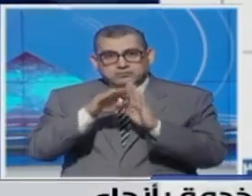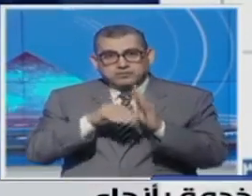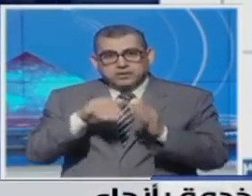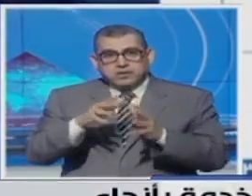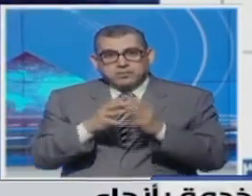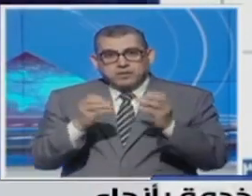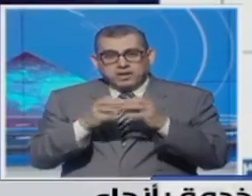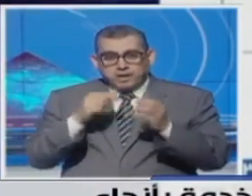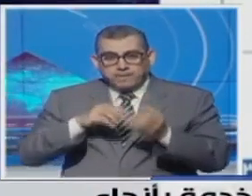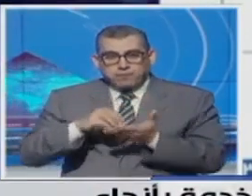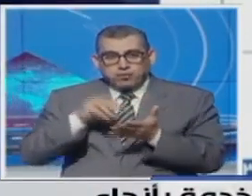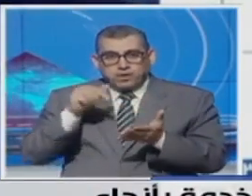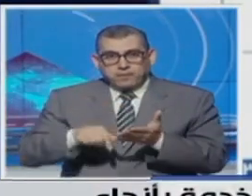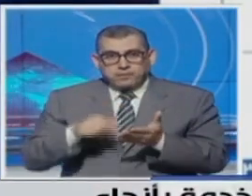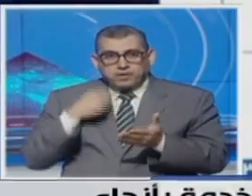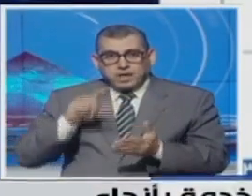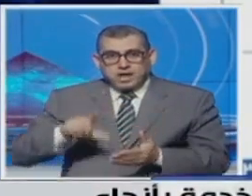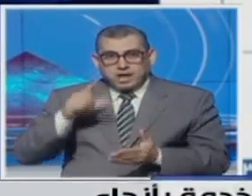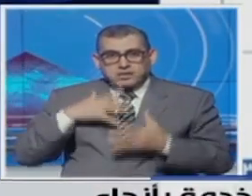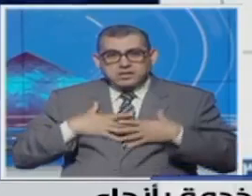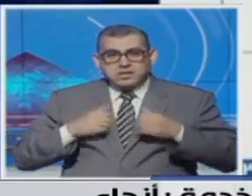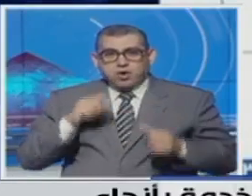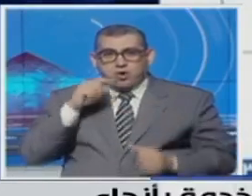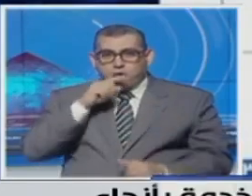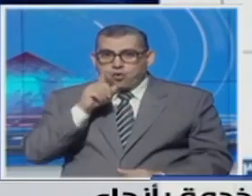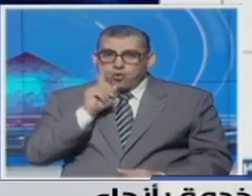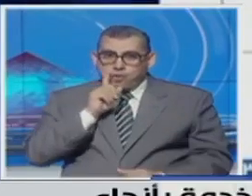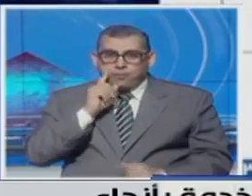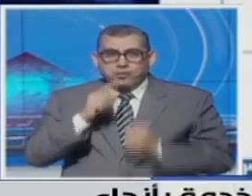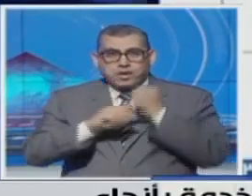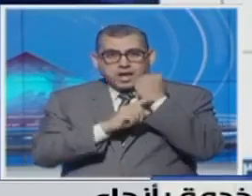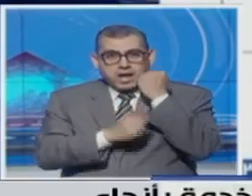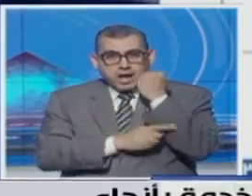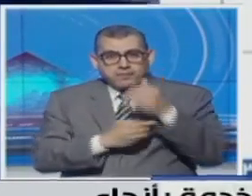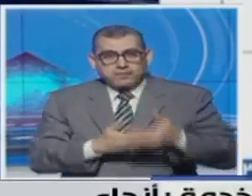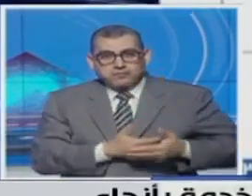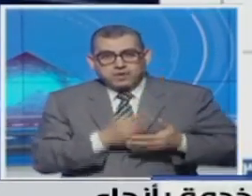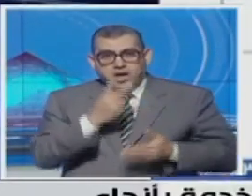1,414 خدمة ضمن المبادرة الرئاسية لصحة الأم والجنين،